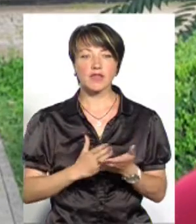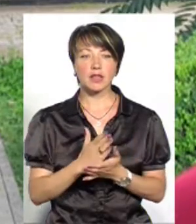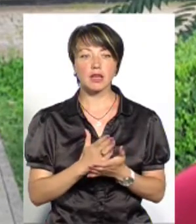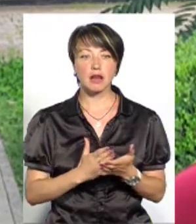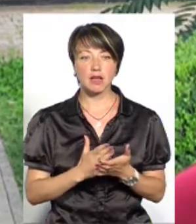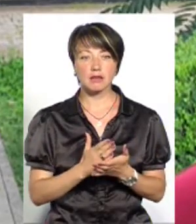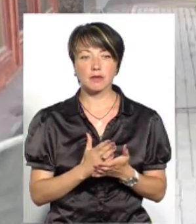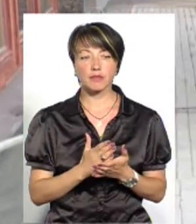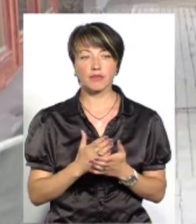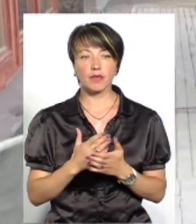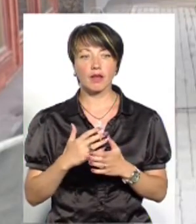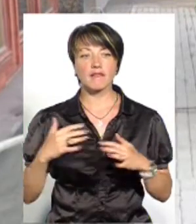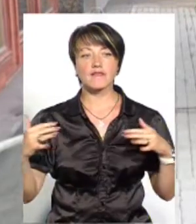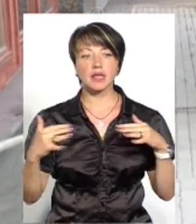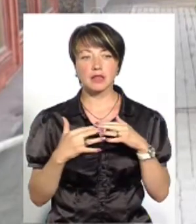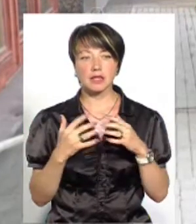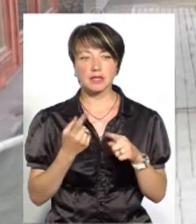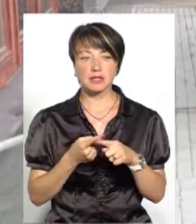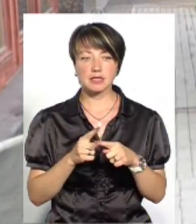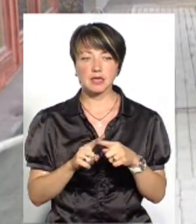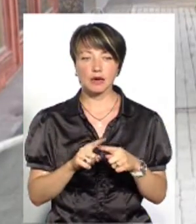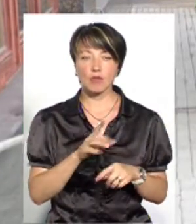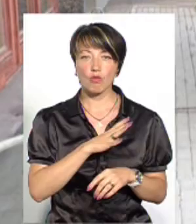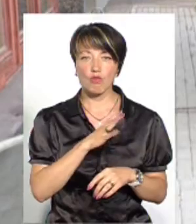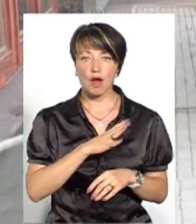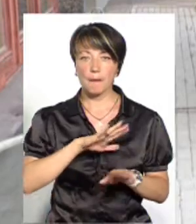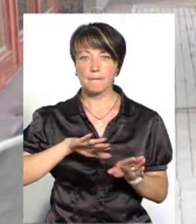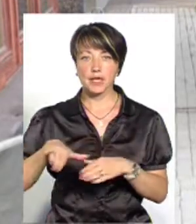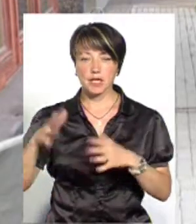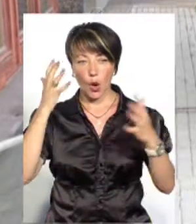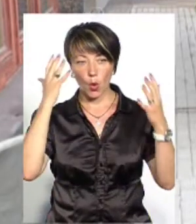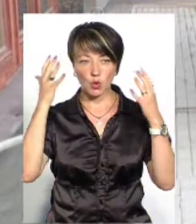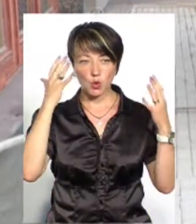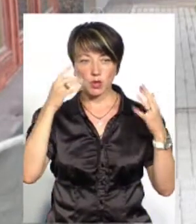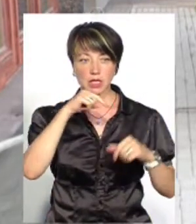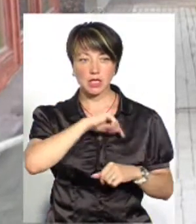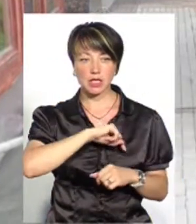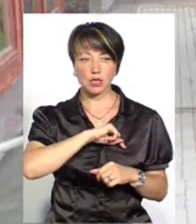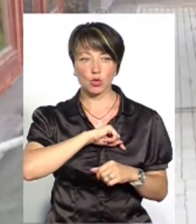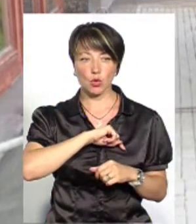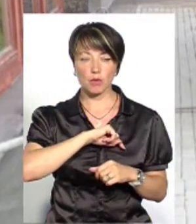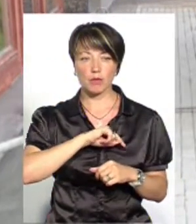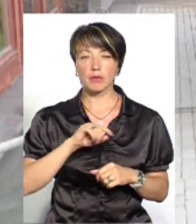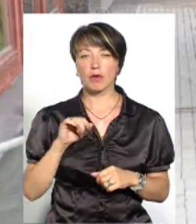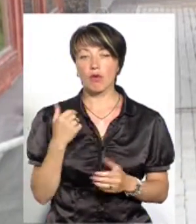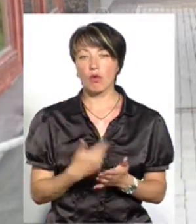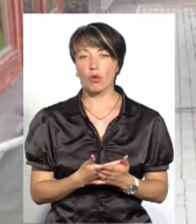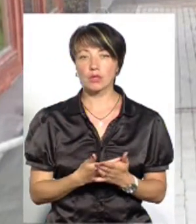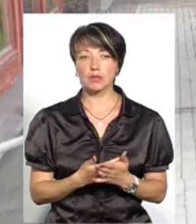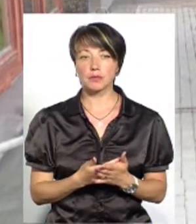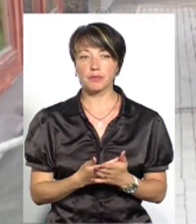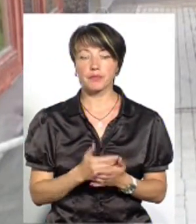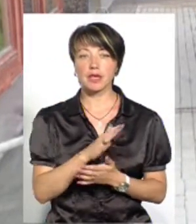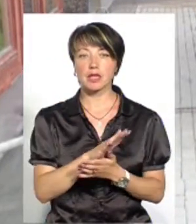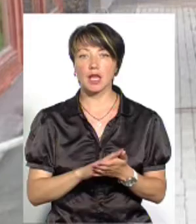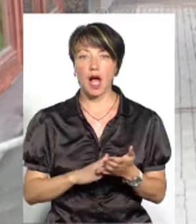ветеранів війни. Це буває післяконтузійний синдром. От.